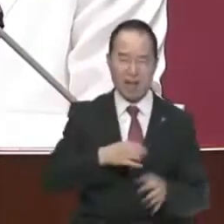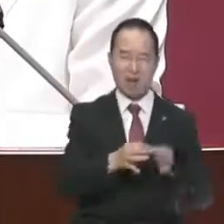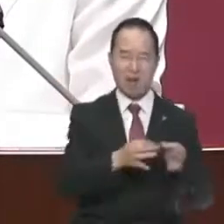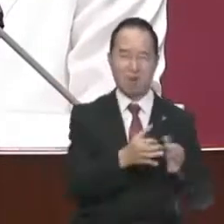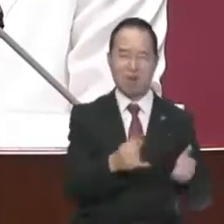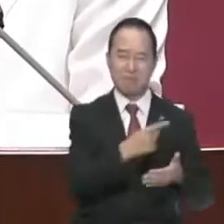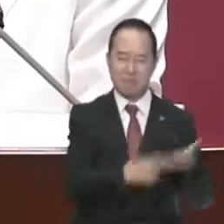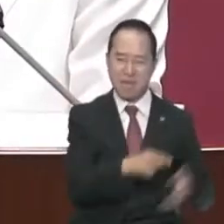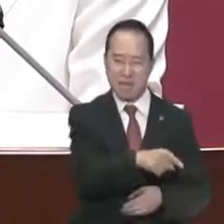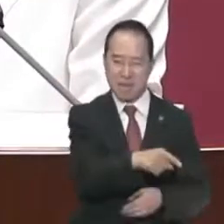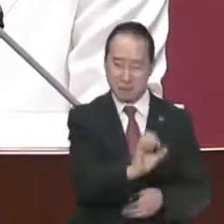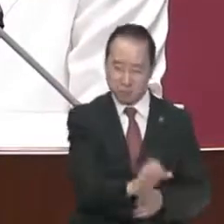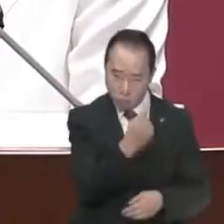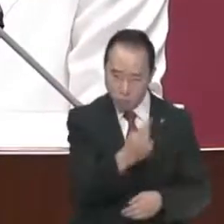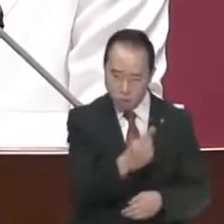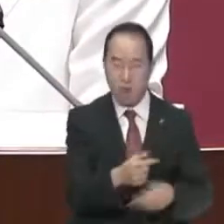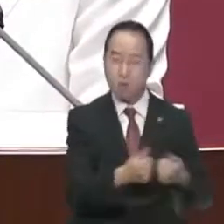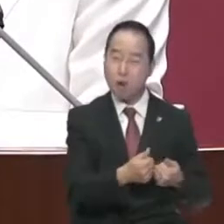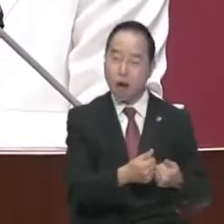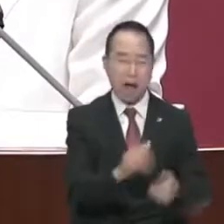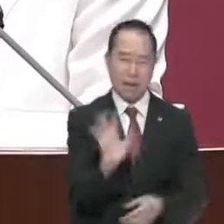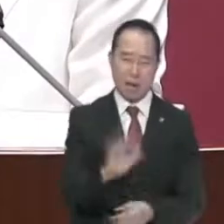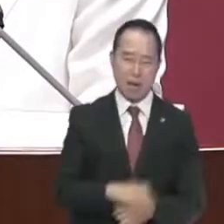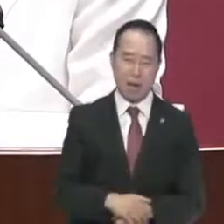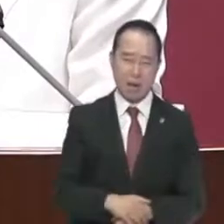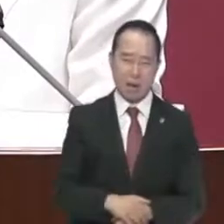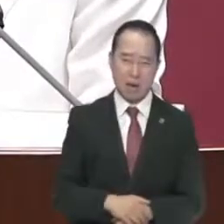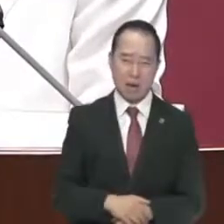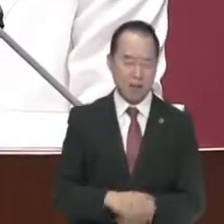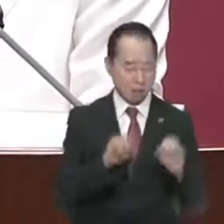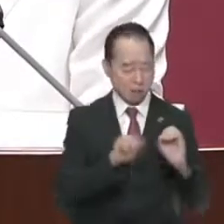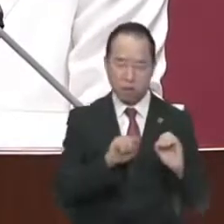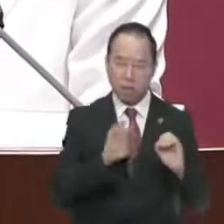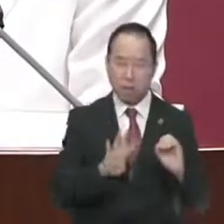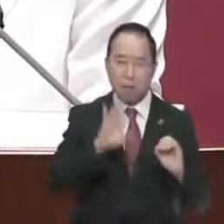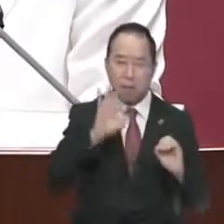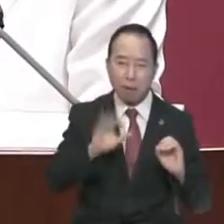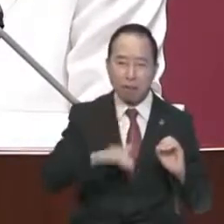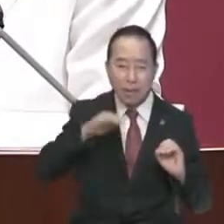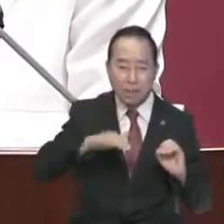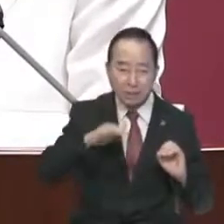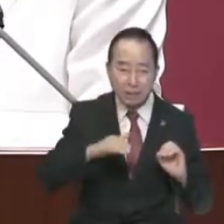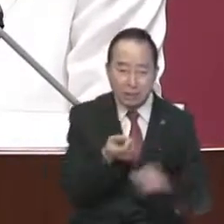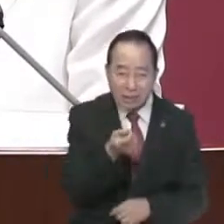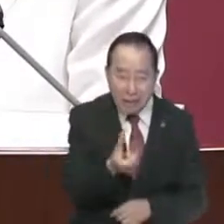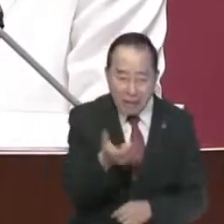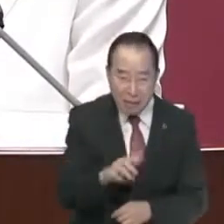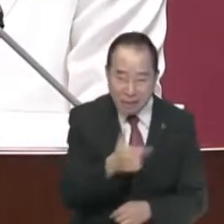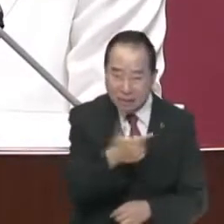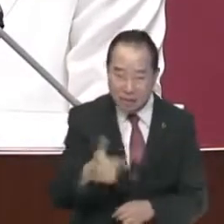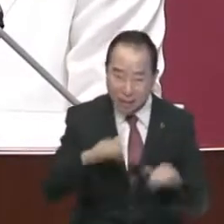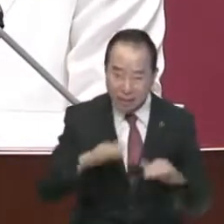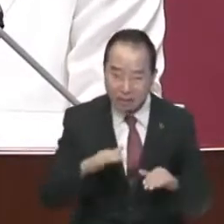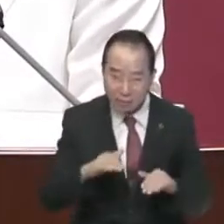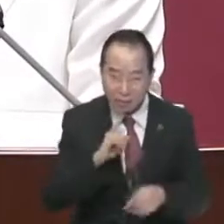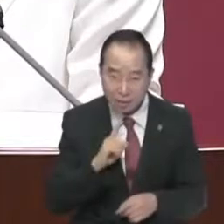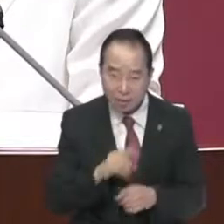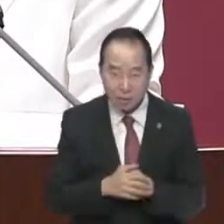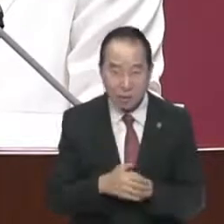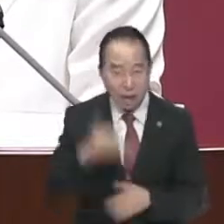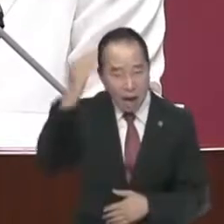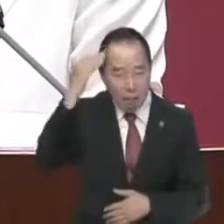피해 보상으로 시작한 것은 아니었습니다. 그리고 0.4% 정도 차이가 작아 보이지만 큰 차이라고 말씀을 하셨는데요.